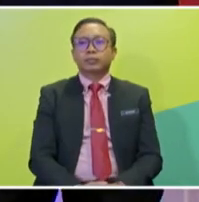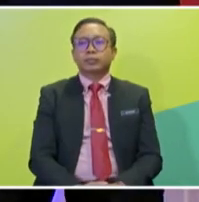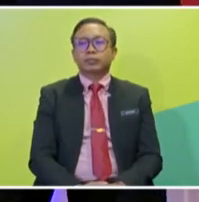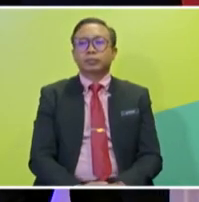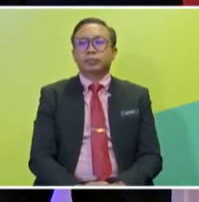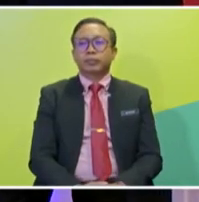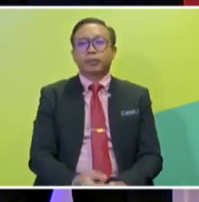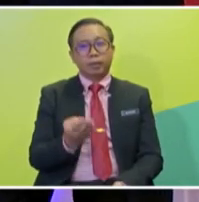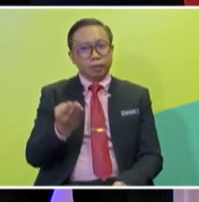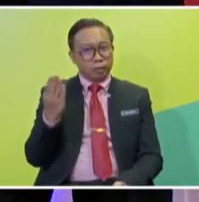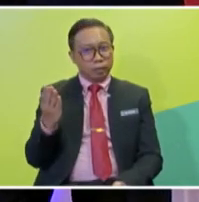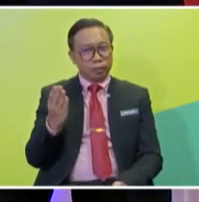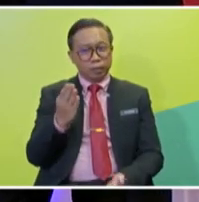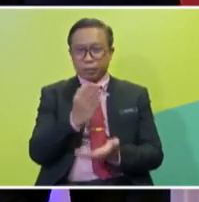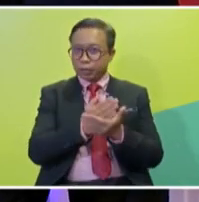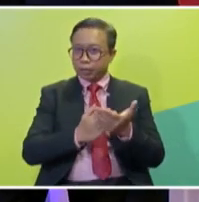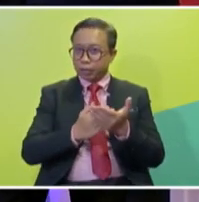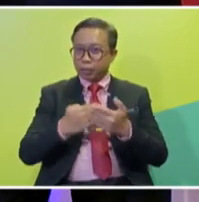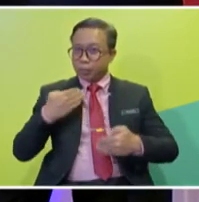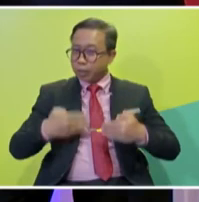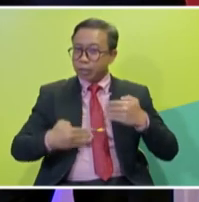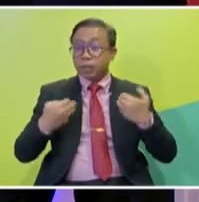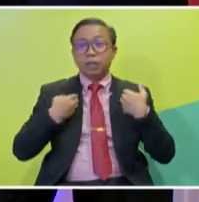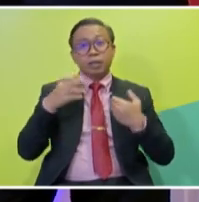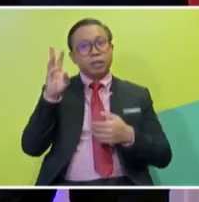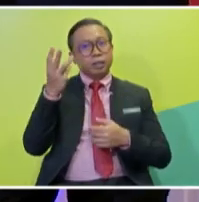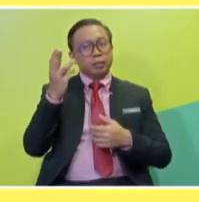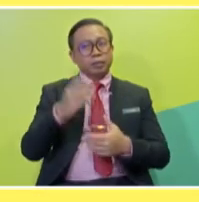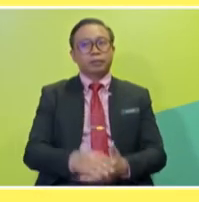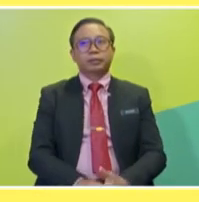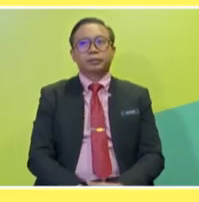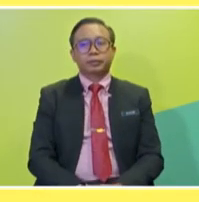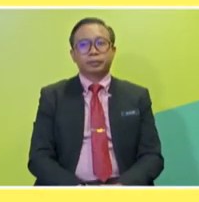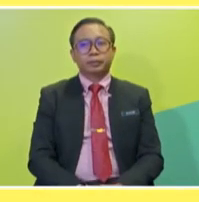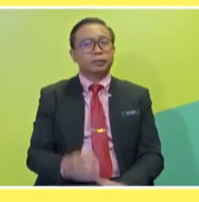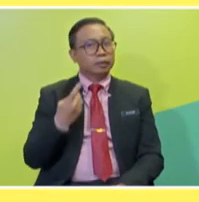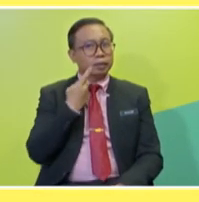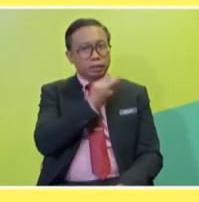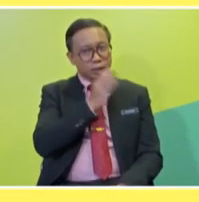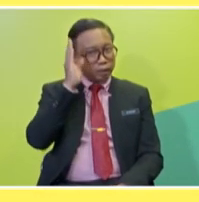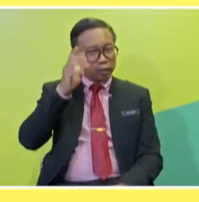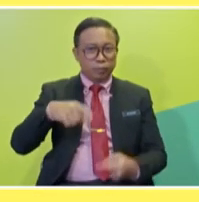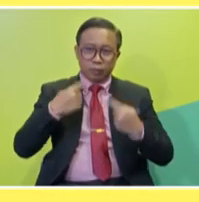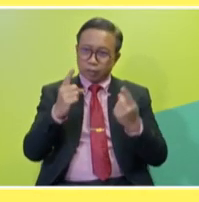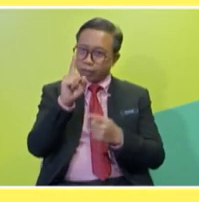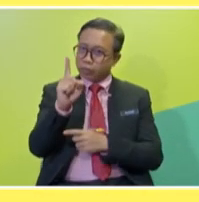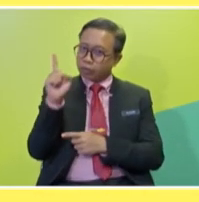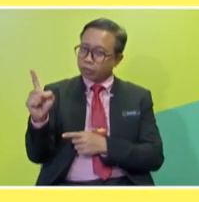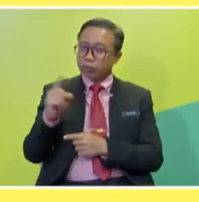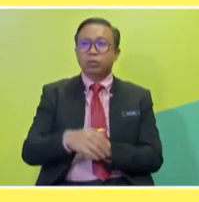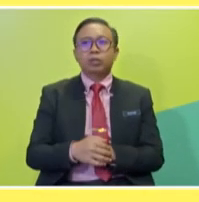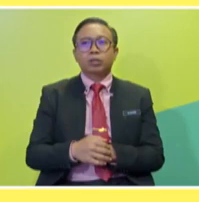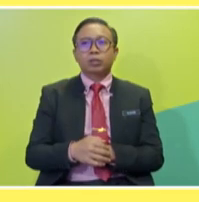berkaitan dengan bagian tubuh badannya Ada banyak ada 16 tetapi mungkin kita akan pergi satu persatu dan